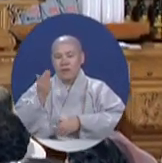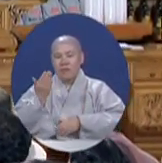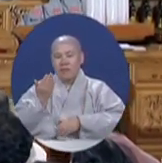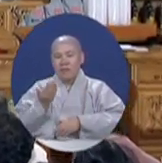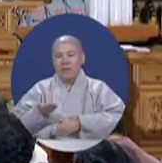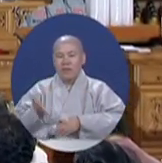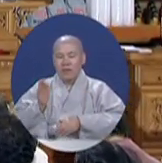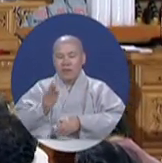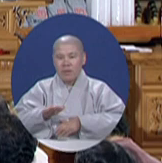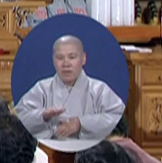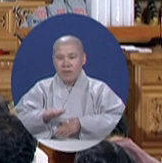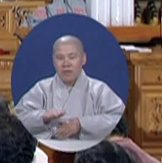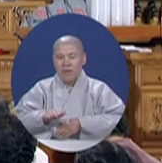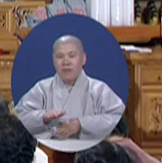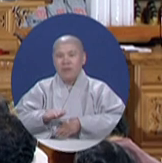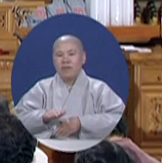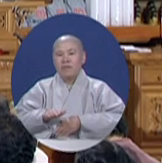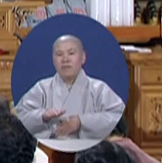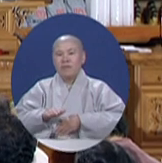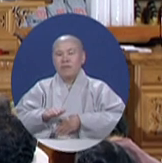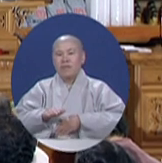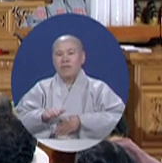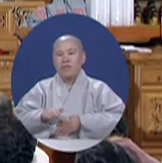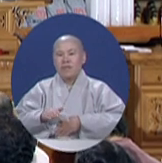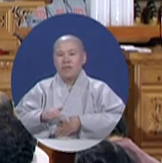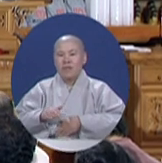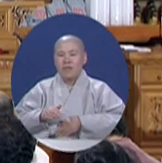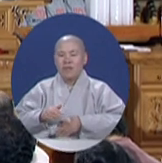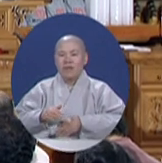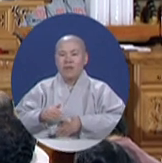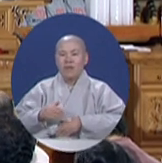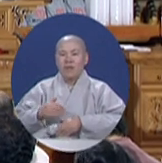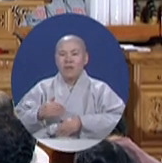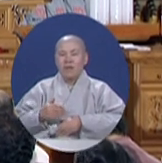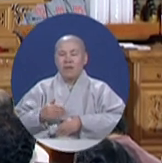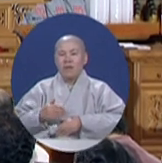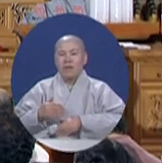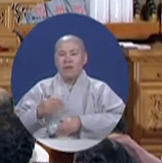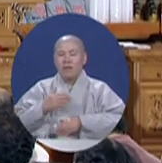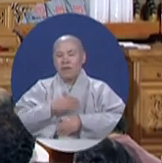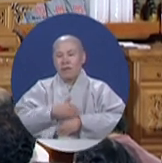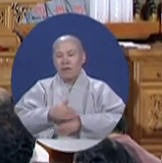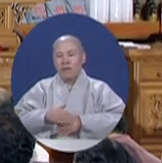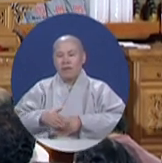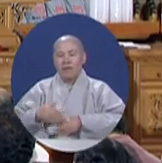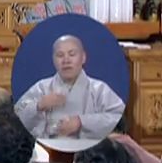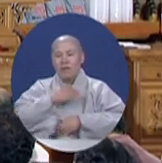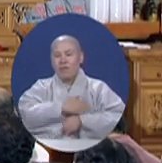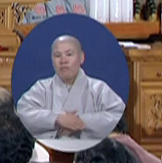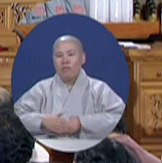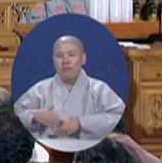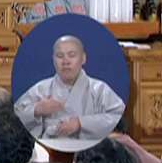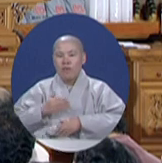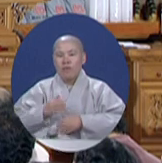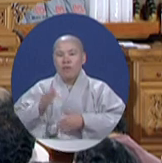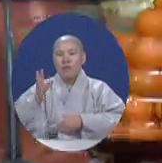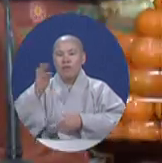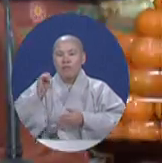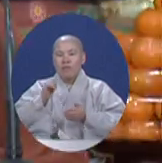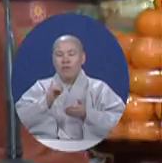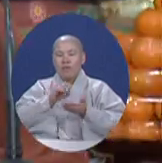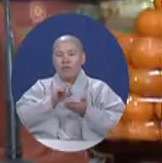일개 환구가 능기일가 그렇지만 이 환과 같은 헛개비와 같은 몸이 며칠이나 가겠는가.